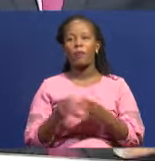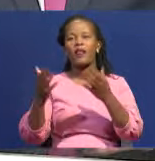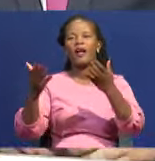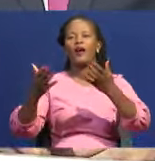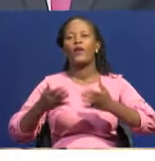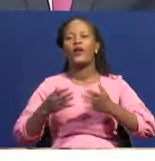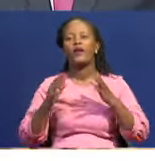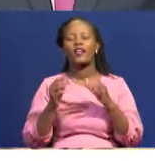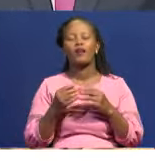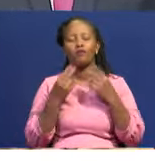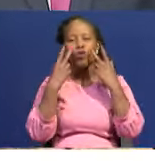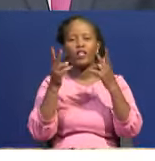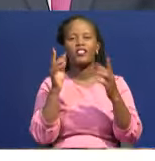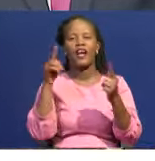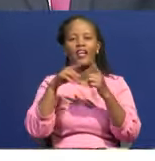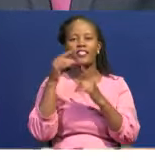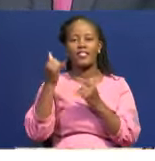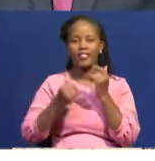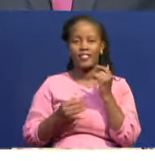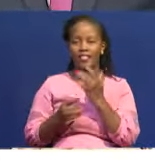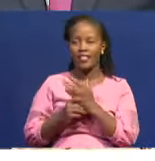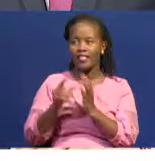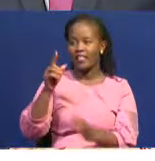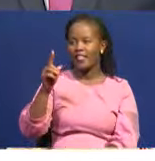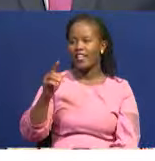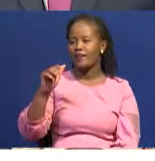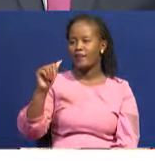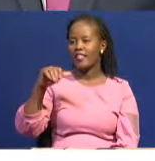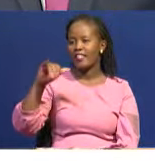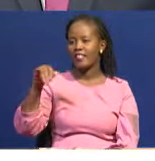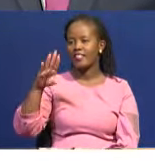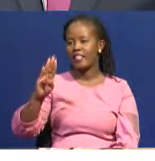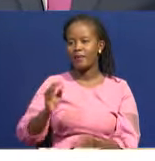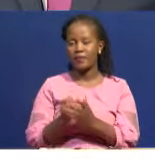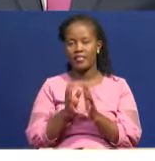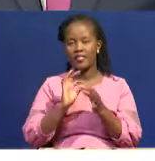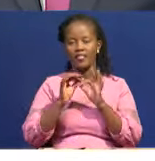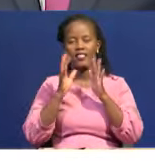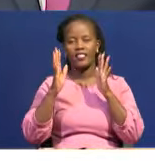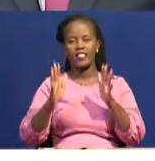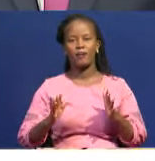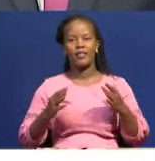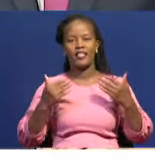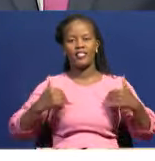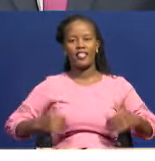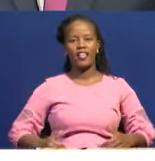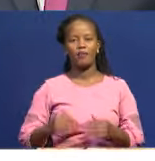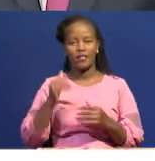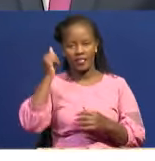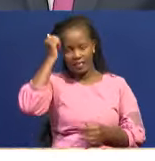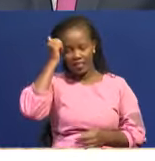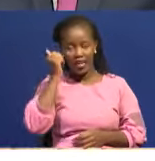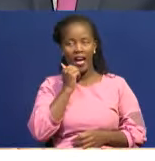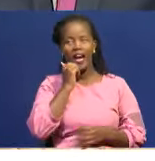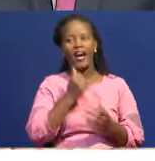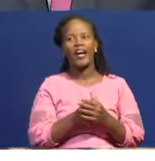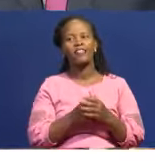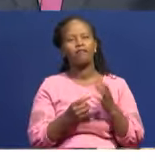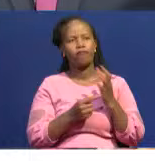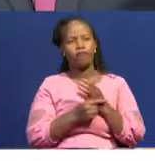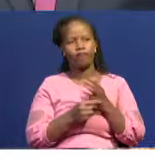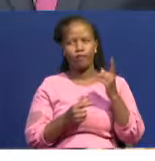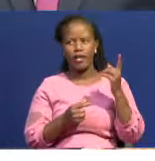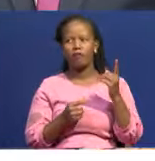Karibu mtazamaji, tuandamani hadi tamati. Naitwa Ahmed Jumabalo, ukipenda niite AJB. Anwangeshi anatusaidia kwa upande wa ishara. Na